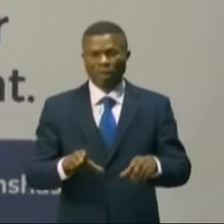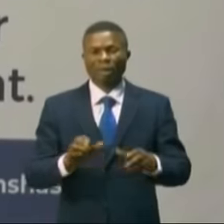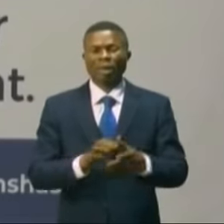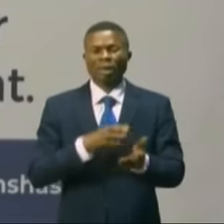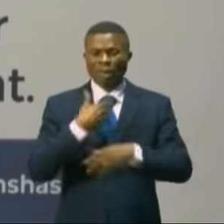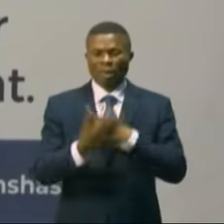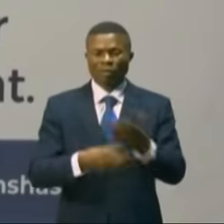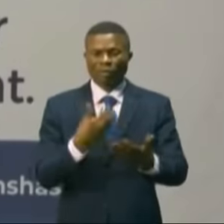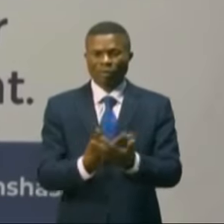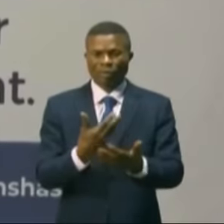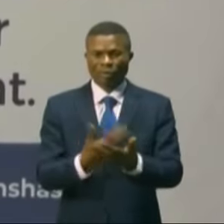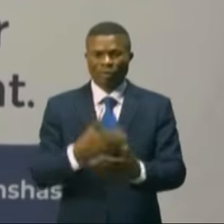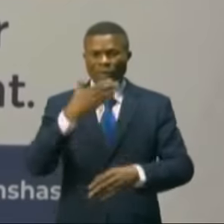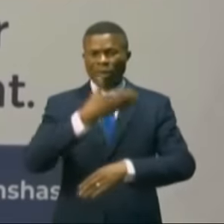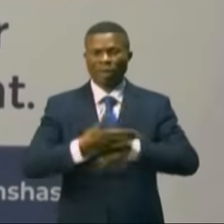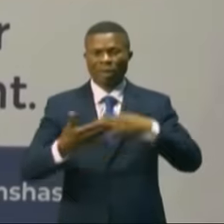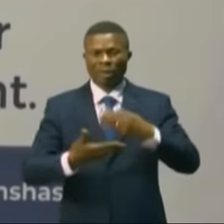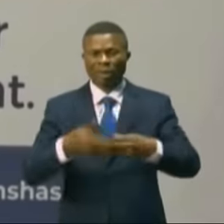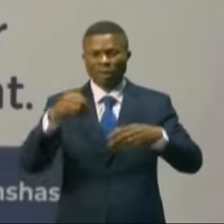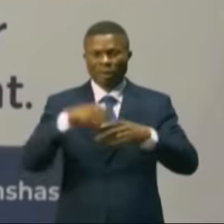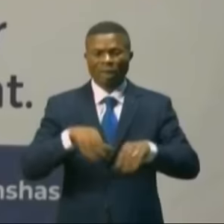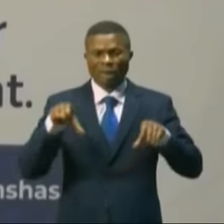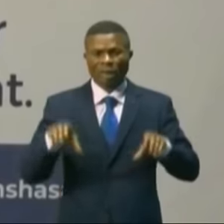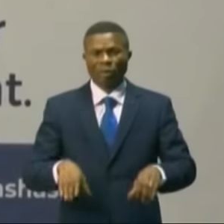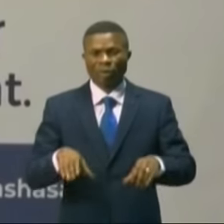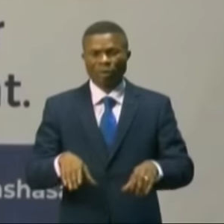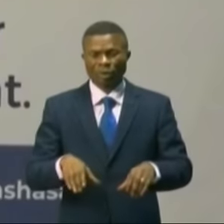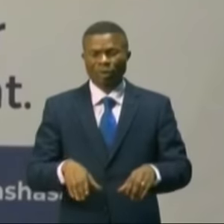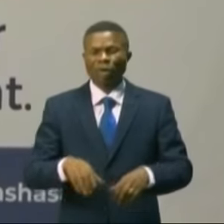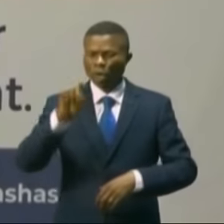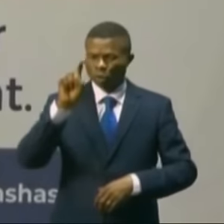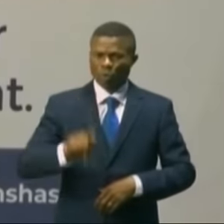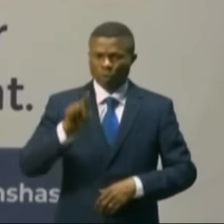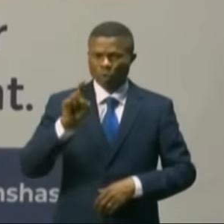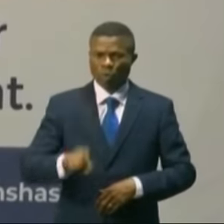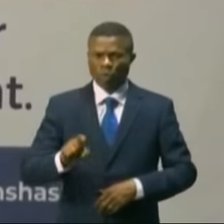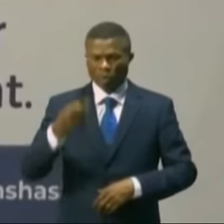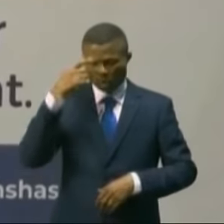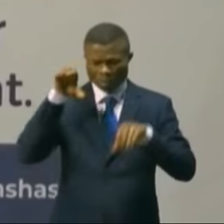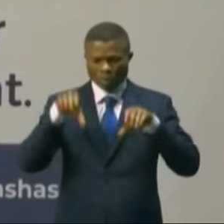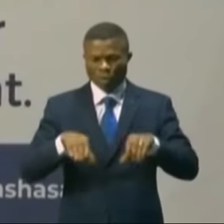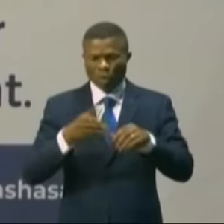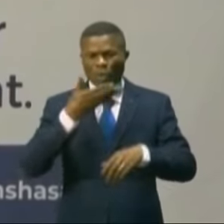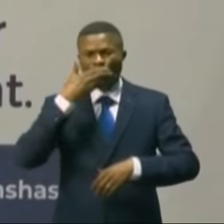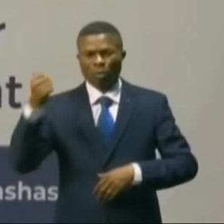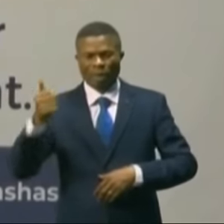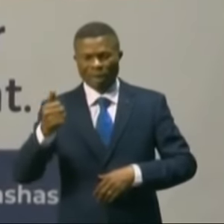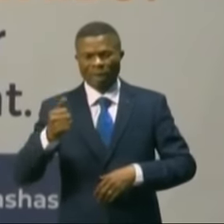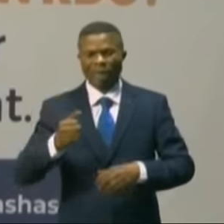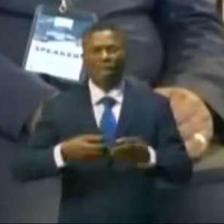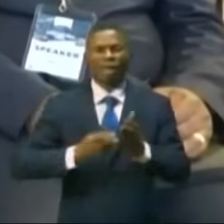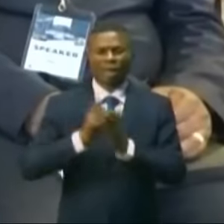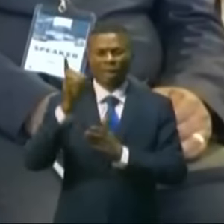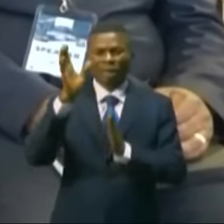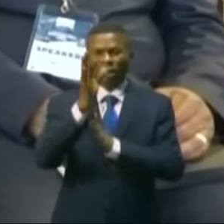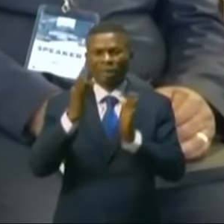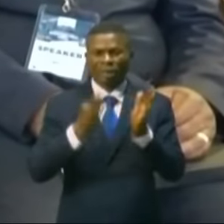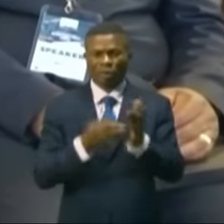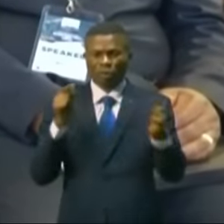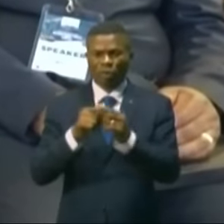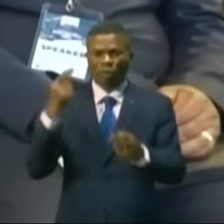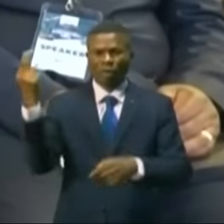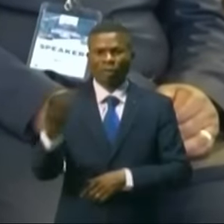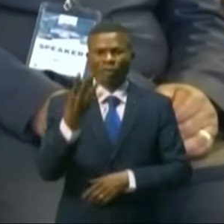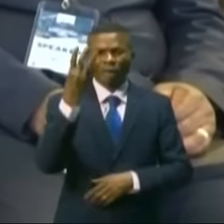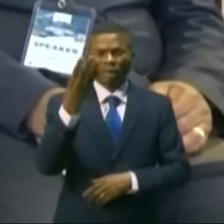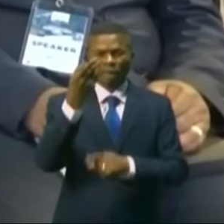le rythme des infrastructures en RDC, un impératif pour un Congo émergent » prévu du 18 au 24 juin